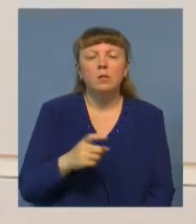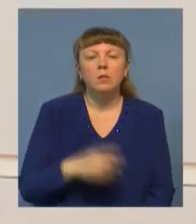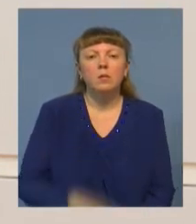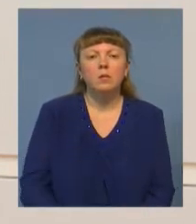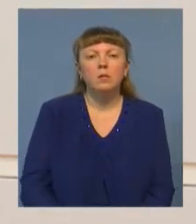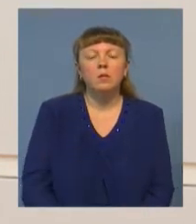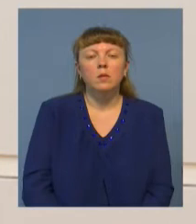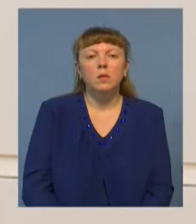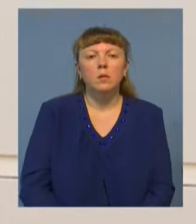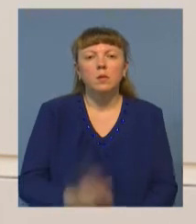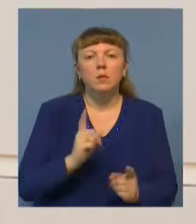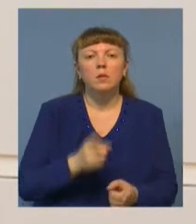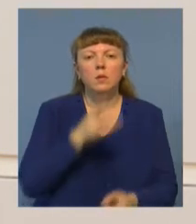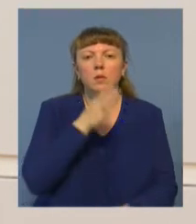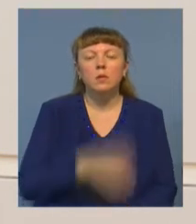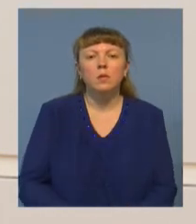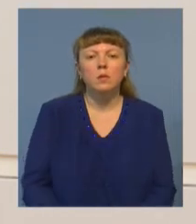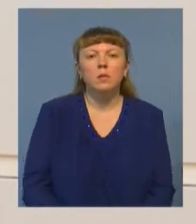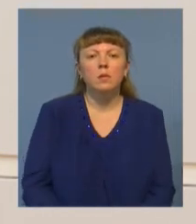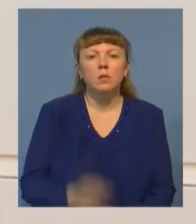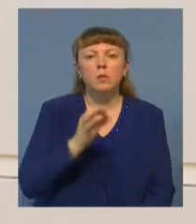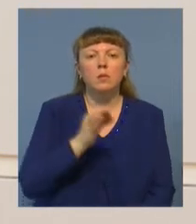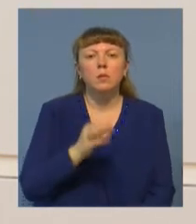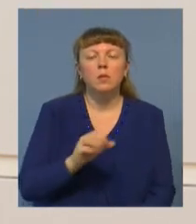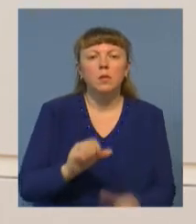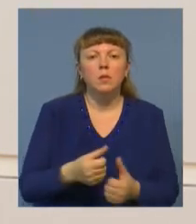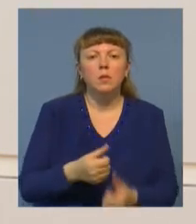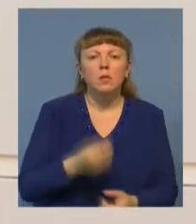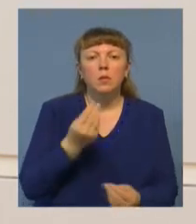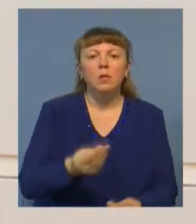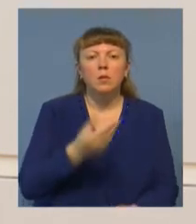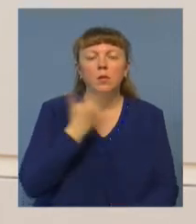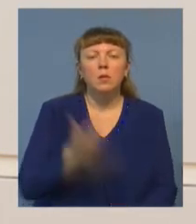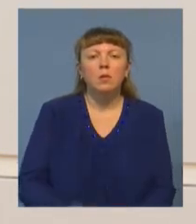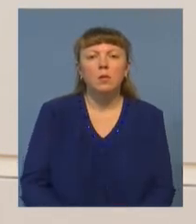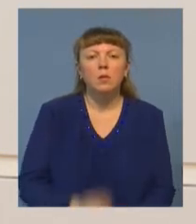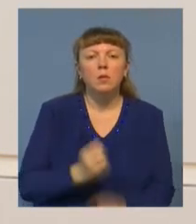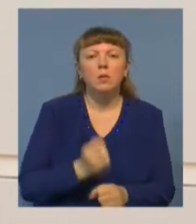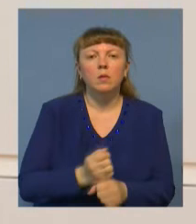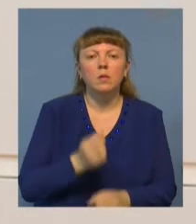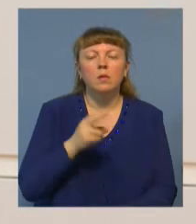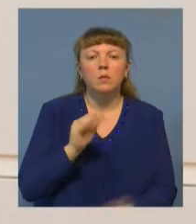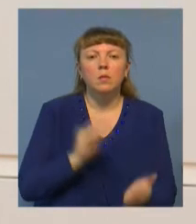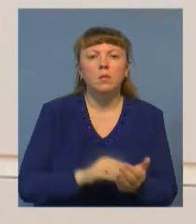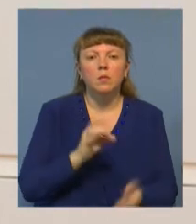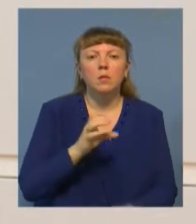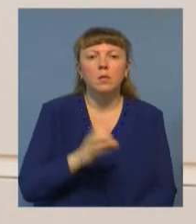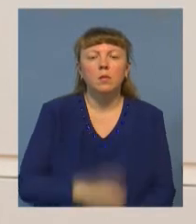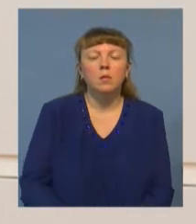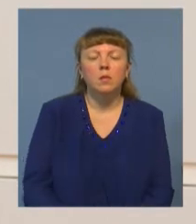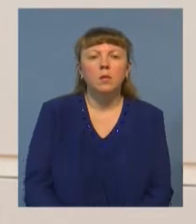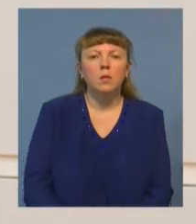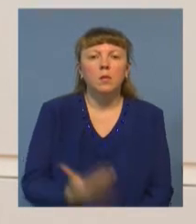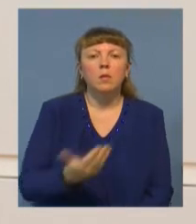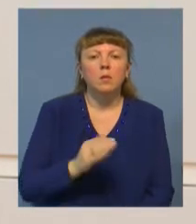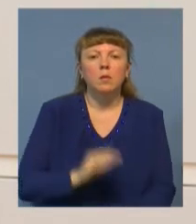если сейчас, в настоящее время, свидетельство о расторжении брака не выдается, угу. но об этом делается отметка в органах РАГСа. Угу. То есть, данный